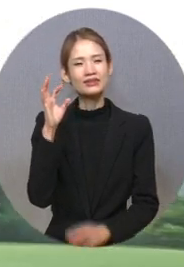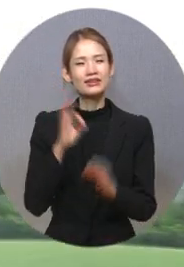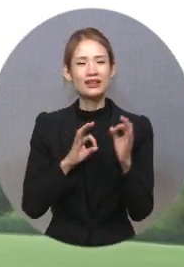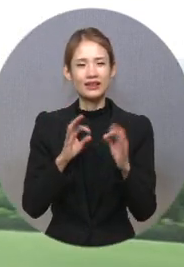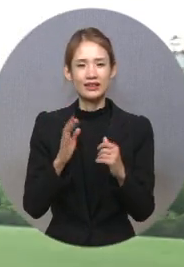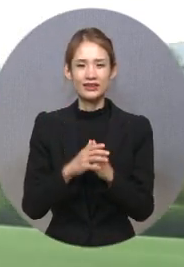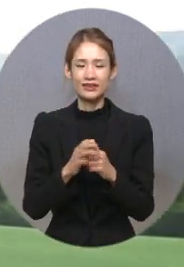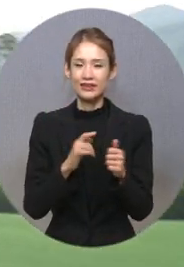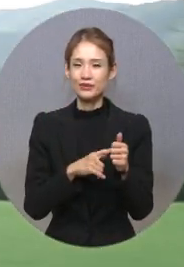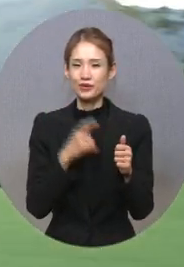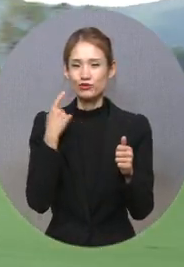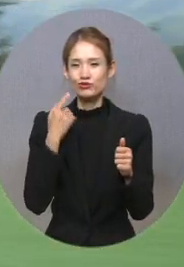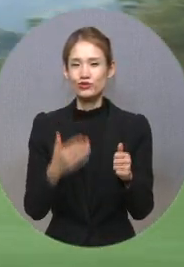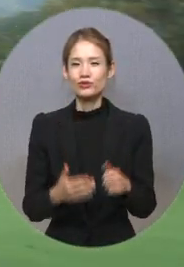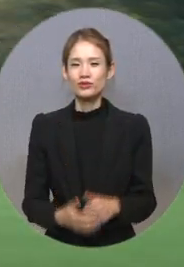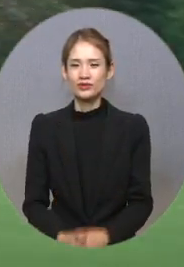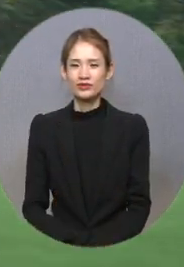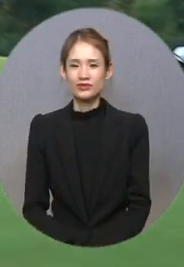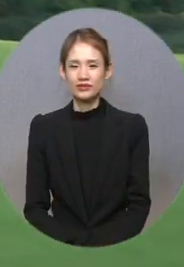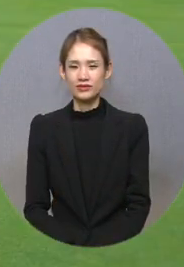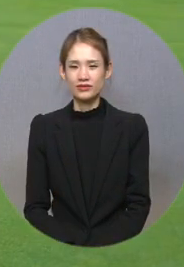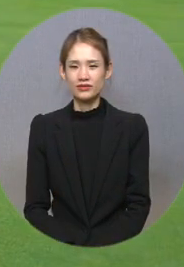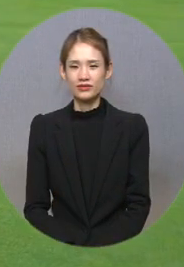캐디님한테 물어볼걸.